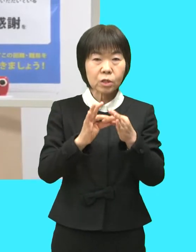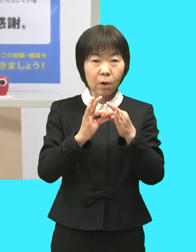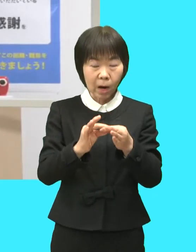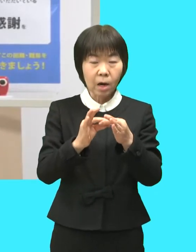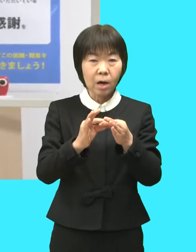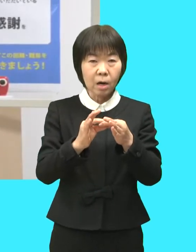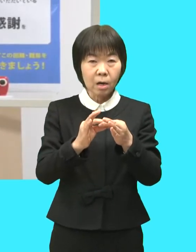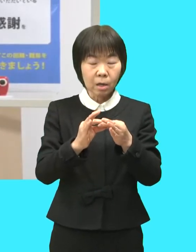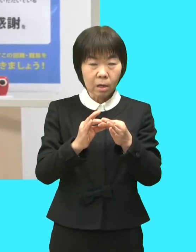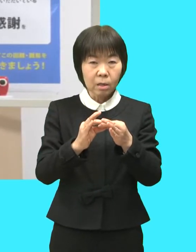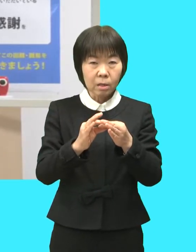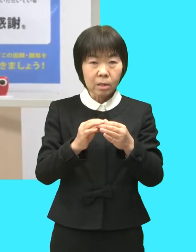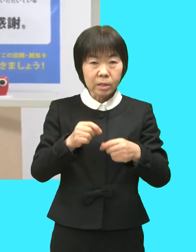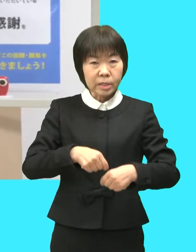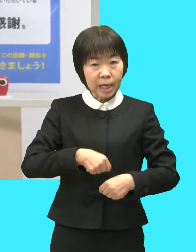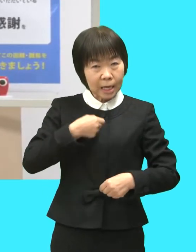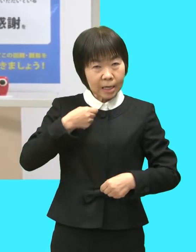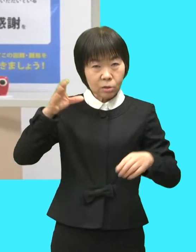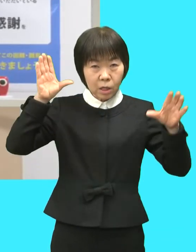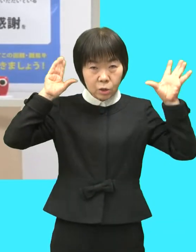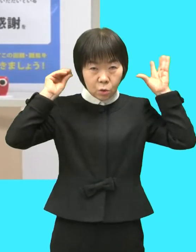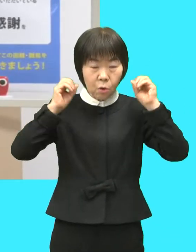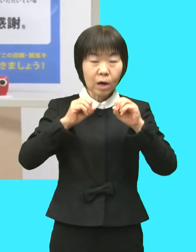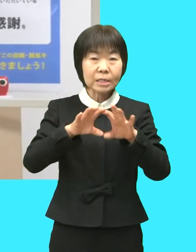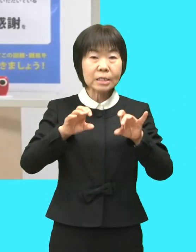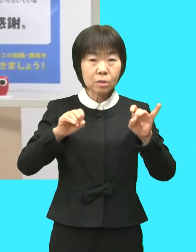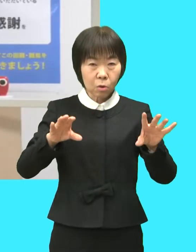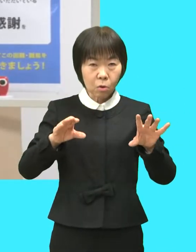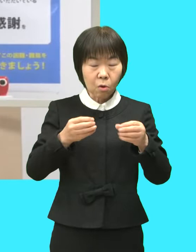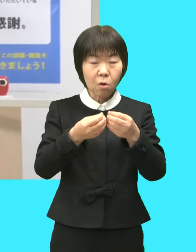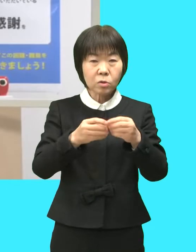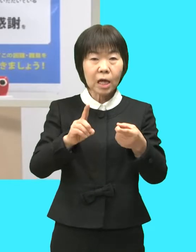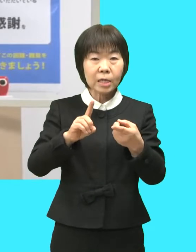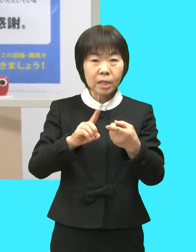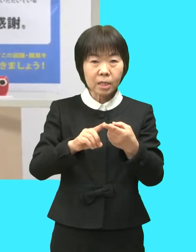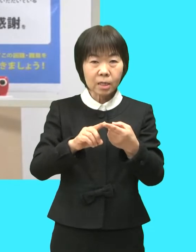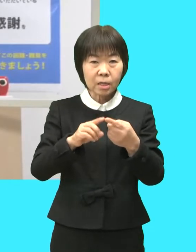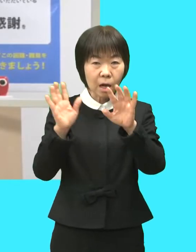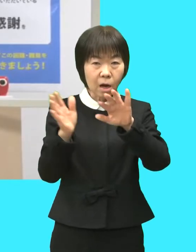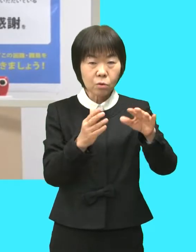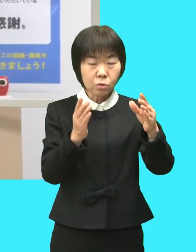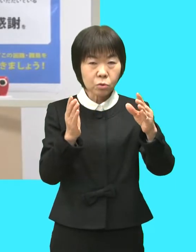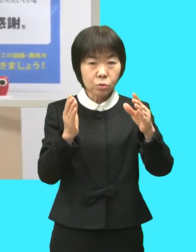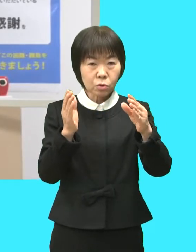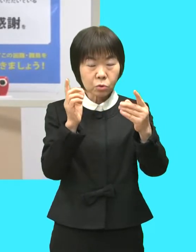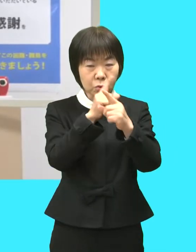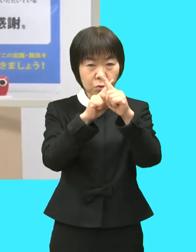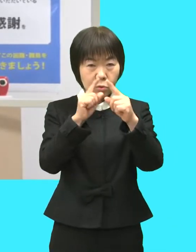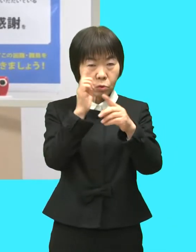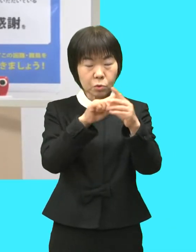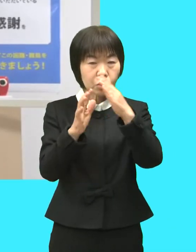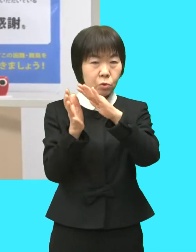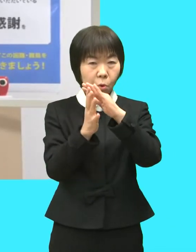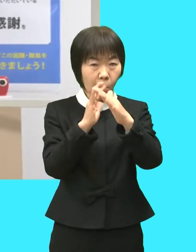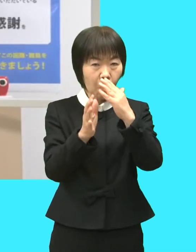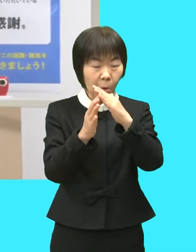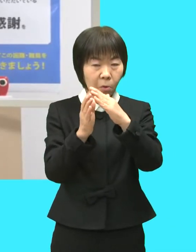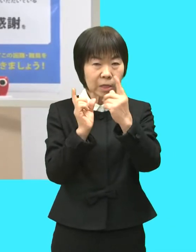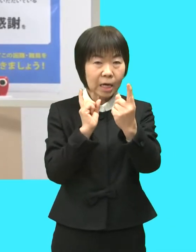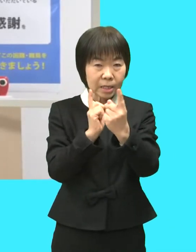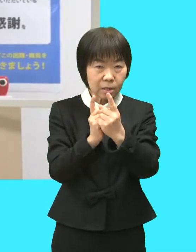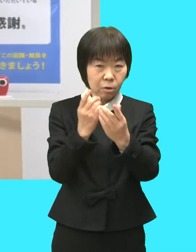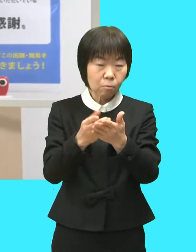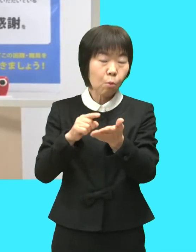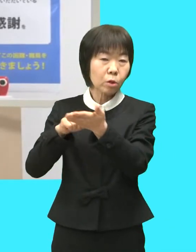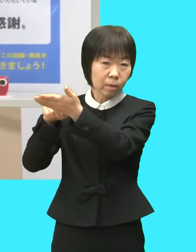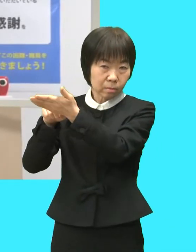ては、正確な情報発信と具体的な風評対策を求めてきたところであり、引き